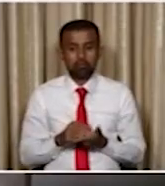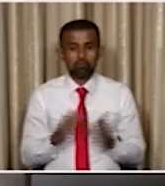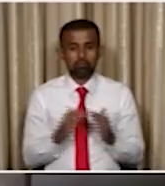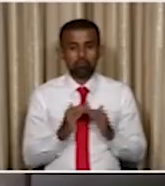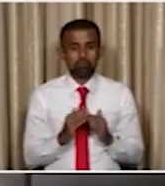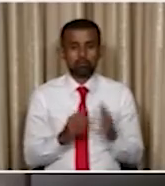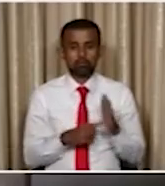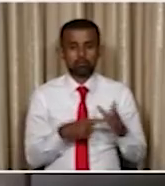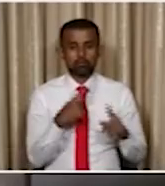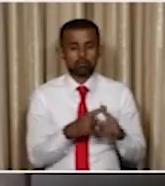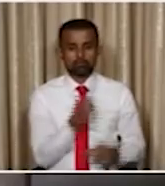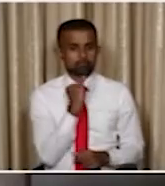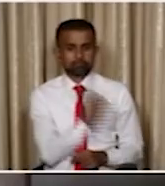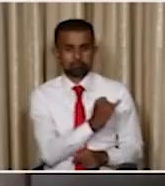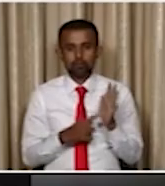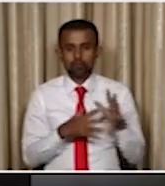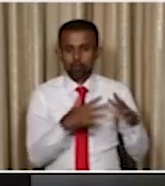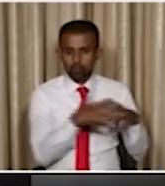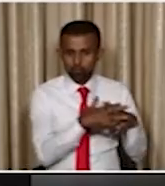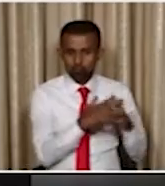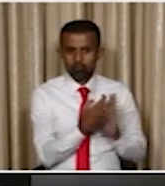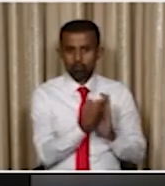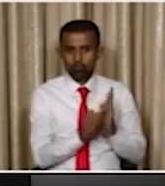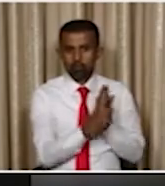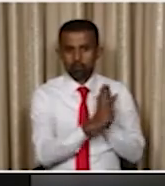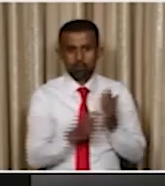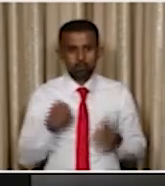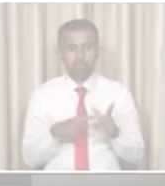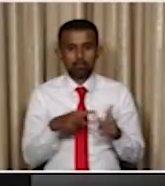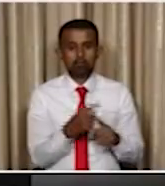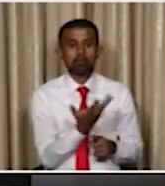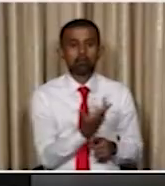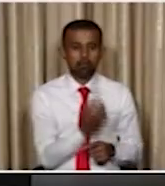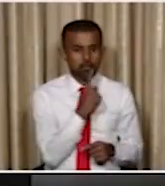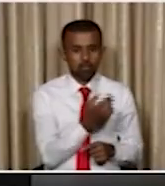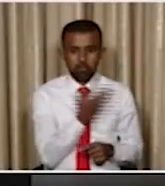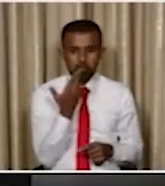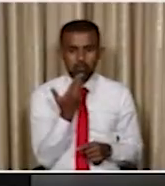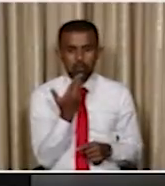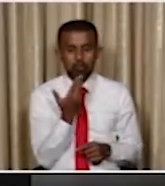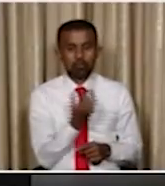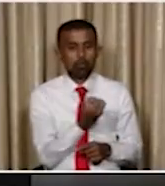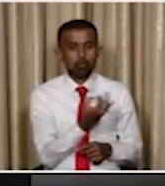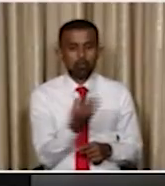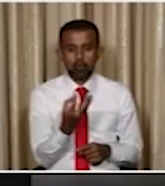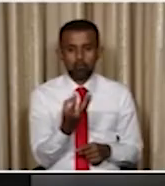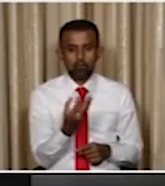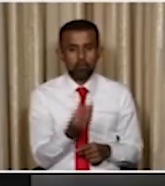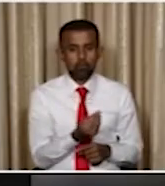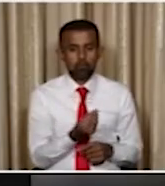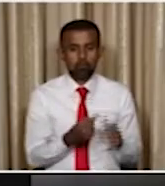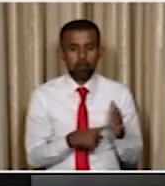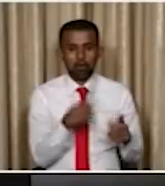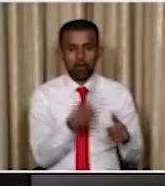ගහන එක අසාධාරණයි කියන එක මම කියන්න කැමතියි අපිට මෙතෙන්ට අවිල්ල කියන්න පුළුවන් හිගබදු මෙච්චරයි ඒක අංක ගණිතමය වශයෙන් හිගබදු නමුත්